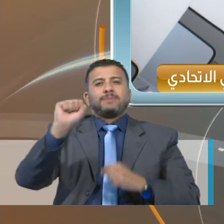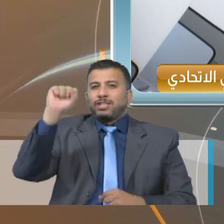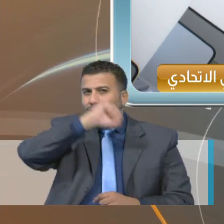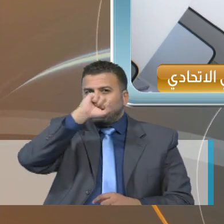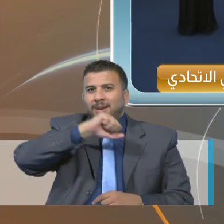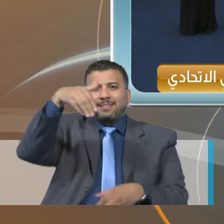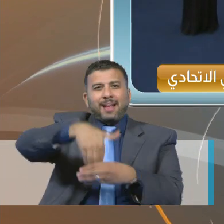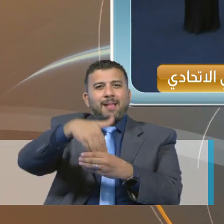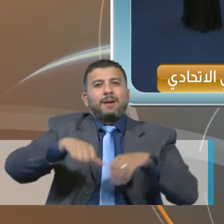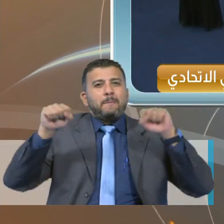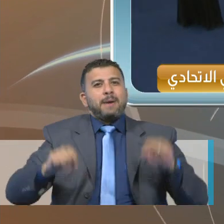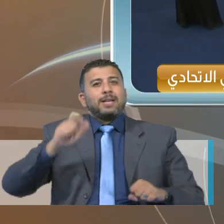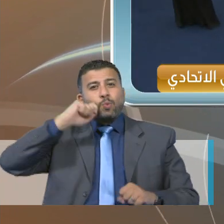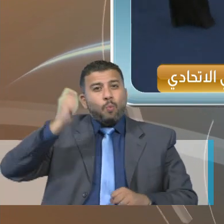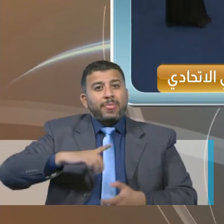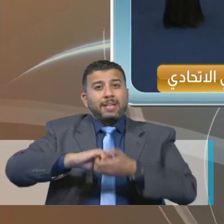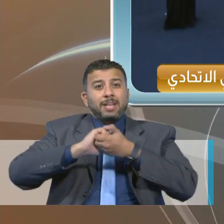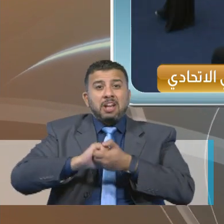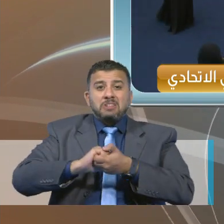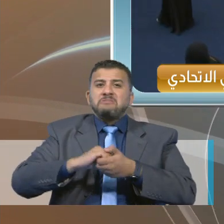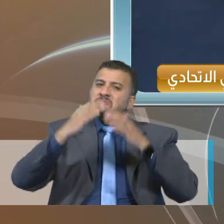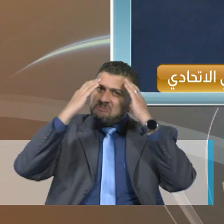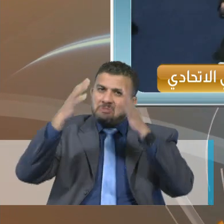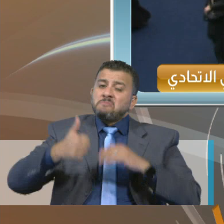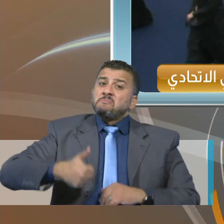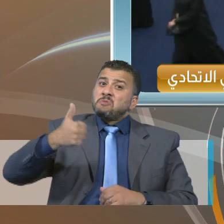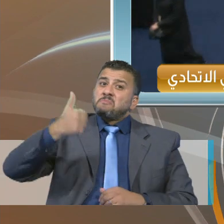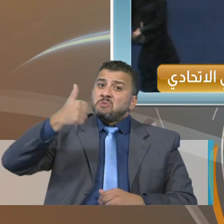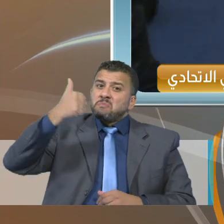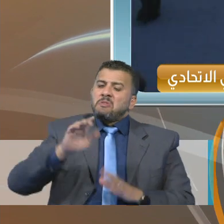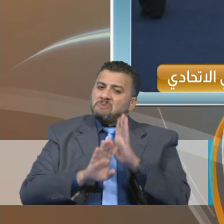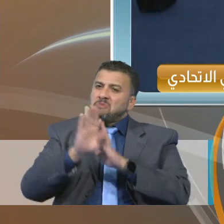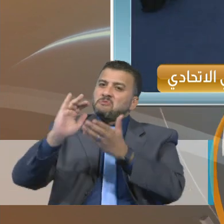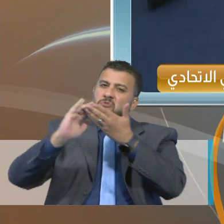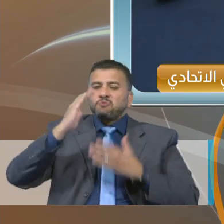لانتخابات المجلس الوطني الاتحادي، كل التوفيق للجميع وشكرا لك على هذه الإفادة.